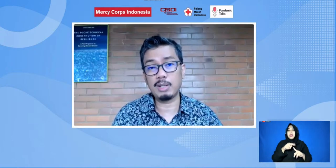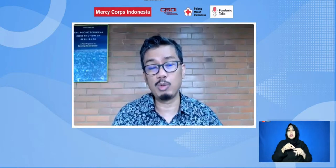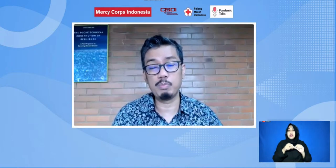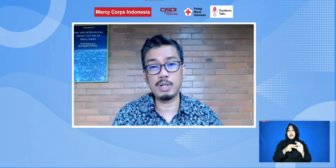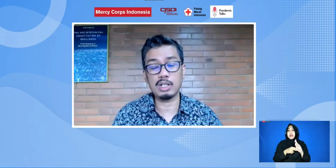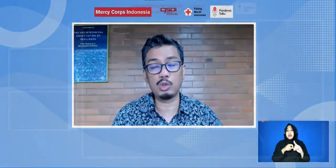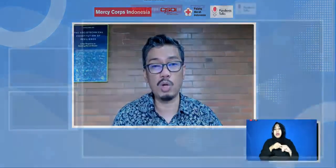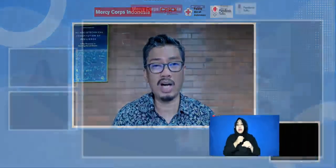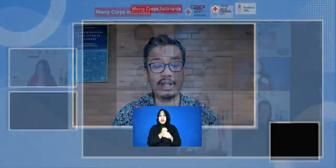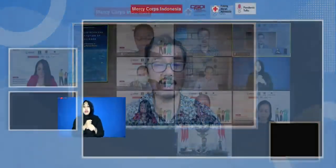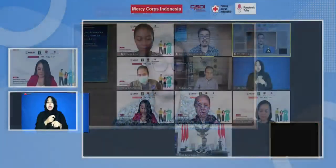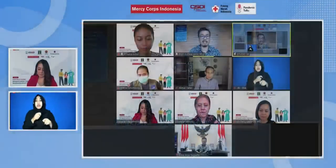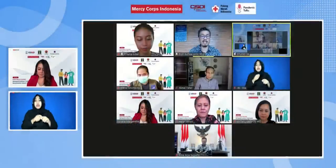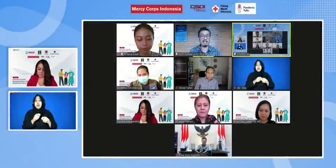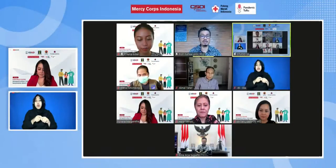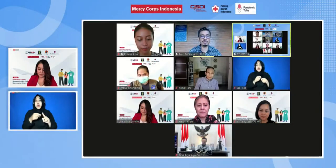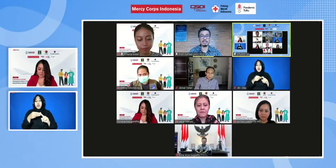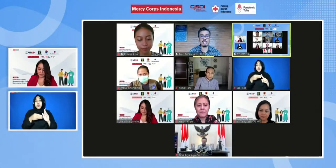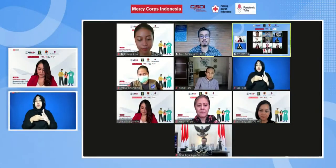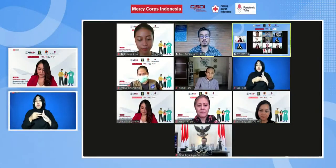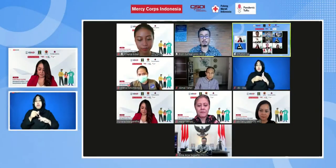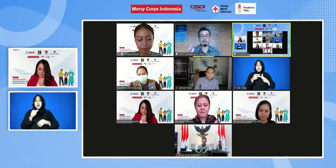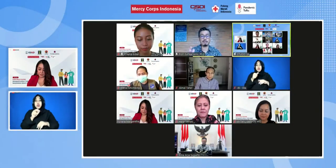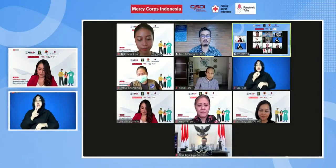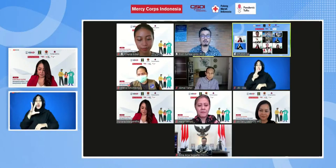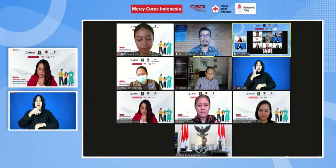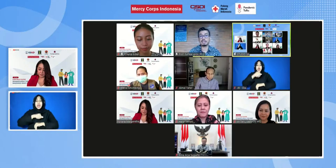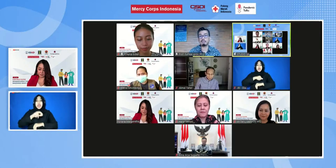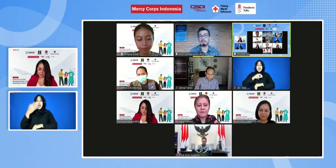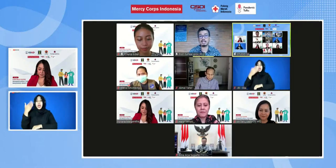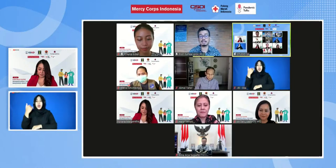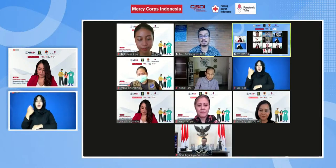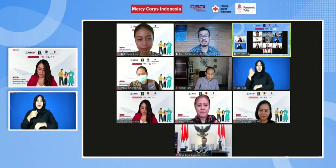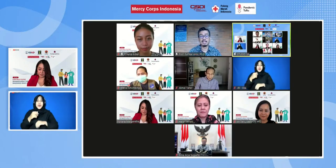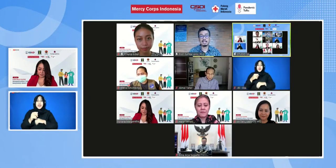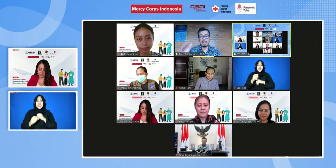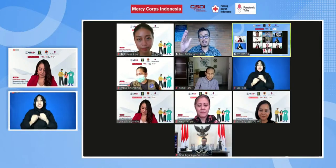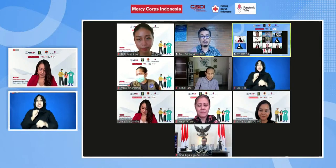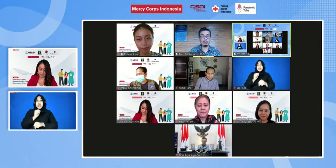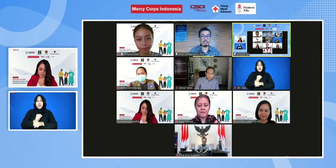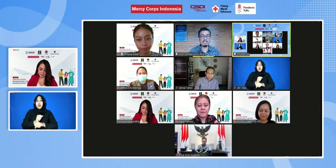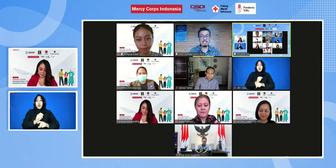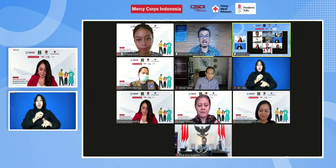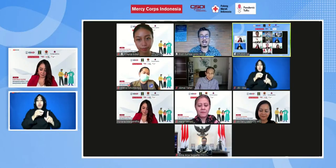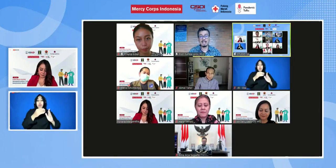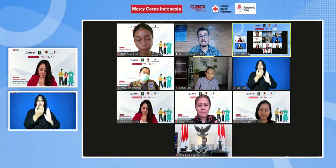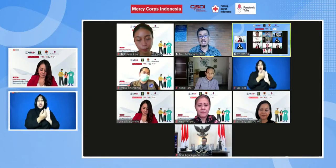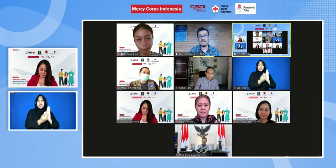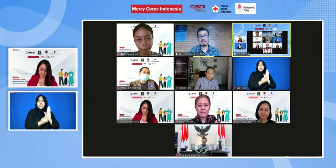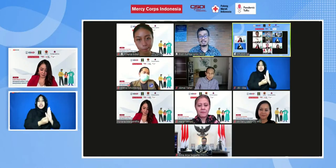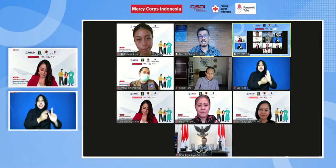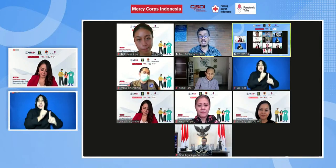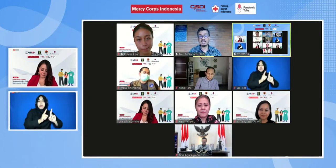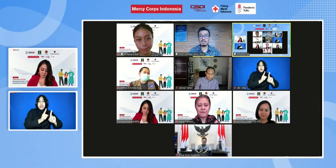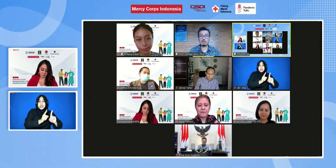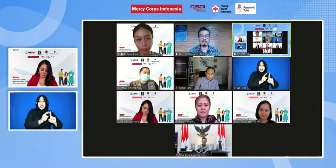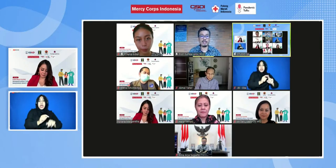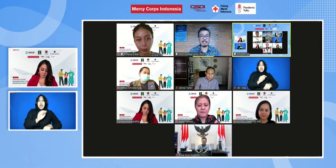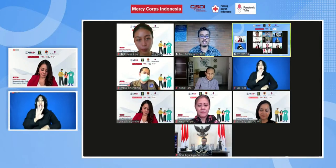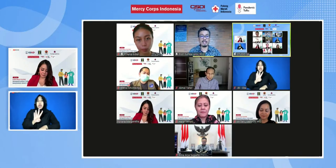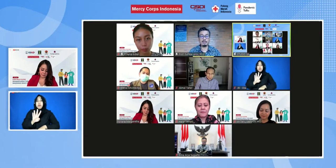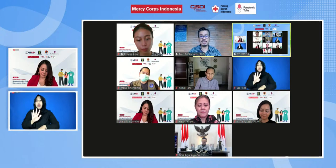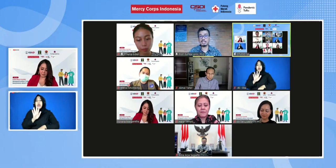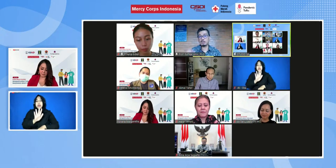dikeluarkan oleh Bloomberg 2 hari yang lalu, Singapura itu menempati posisi 11 dari 53 negara yang